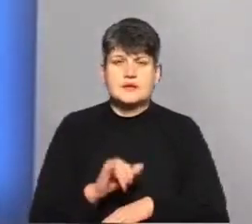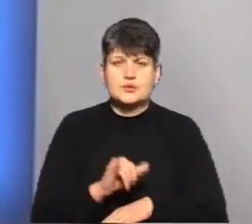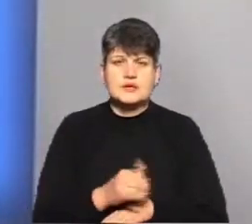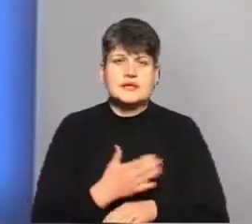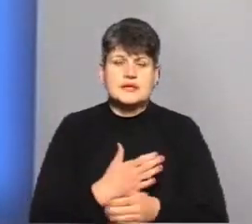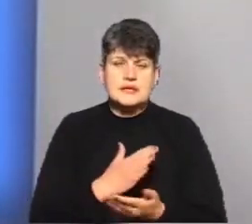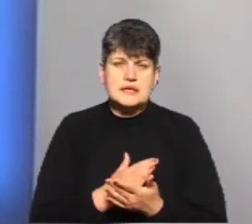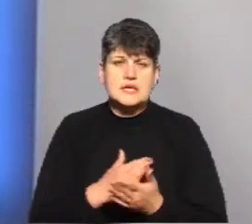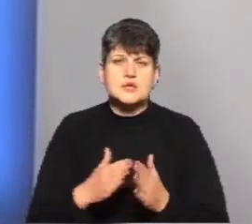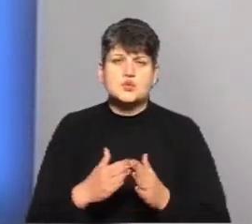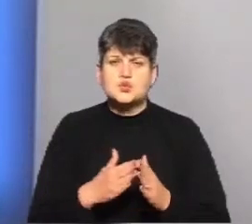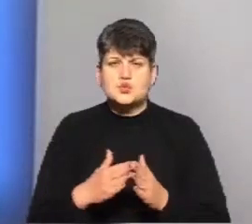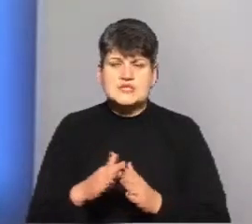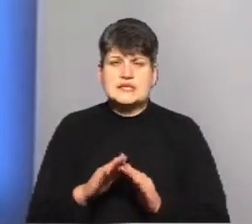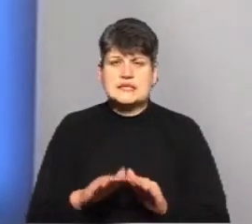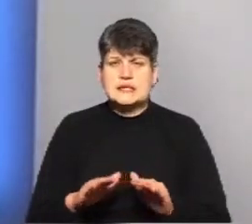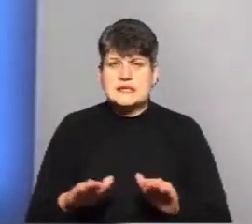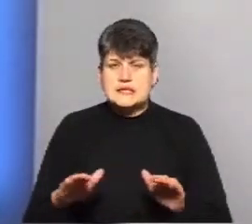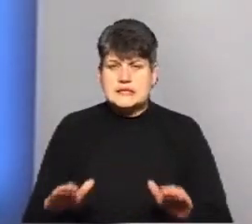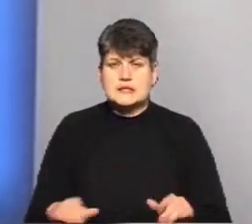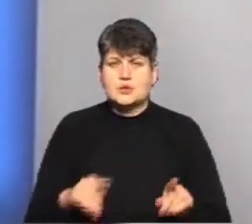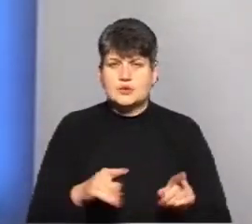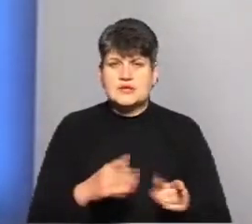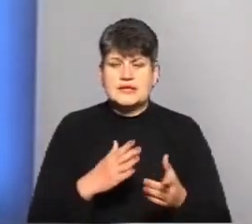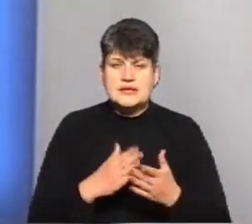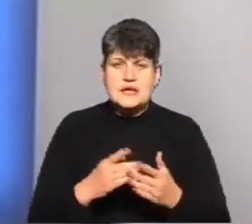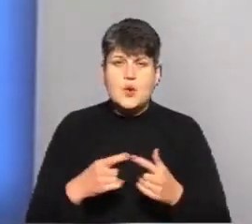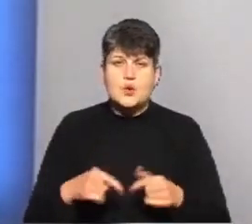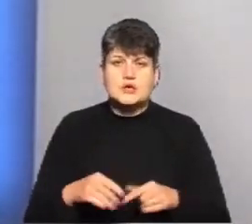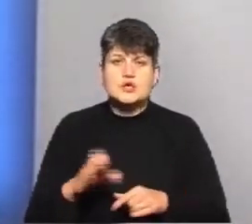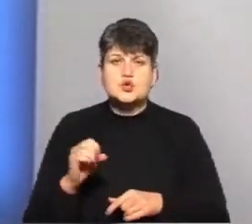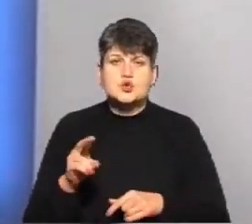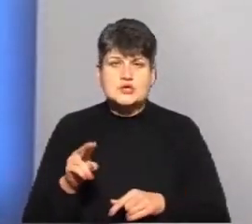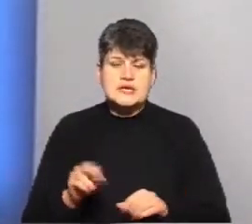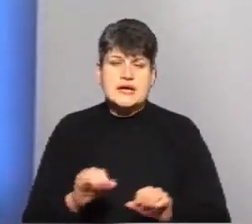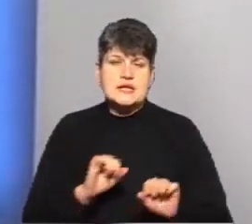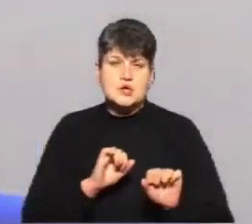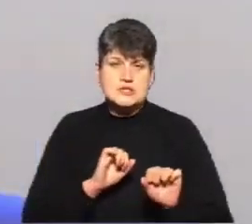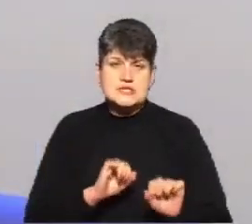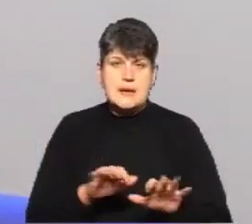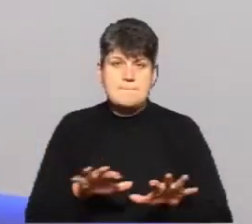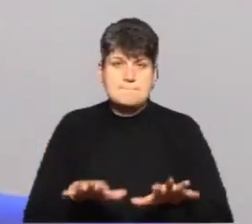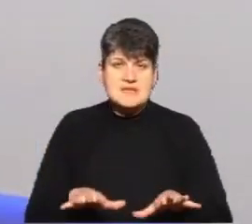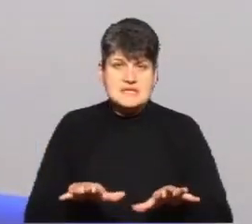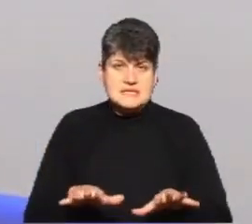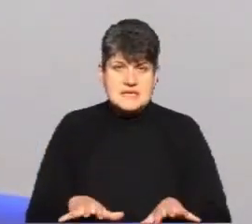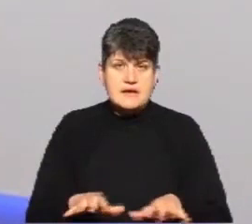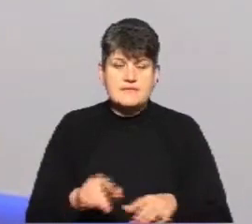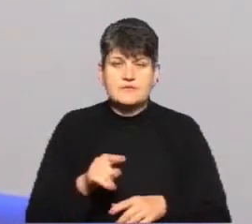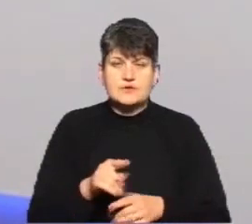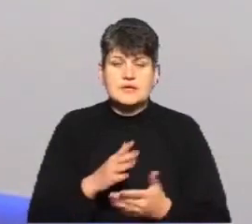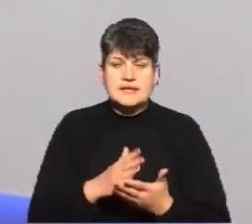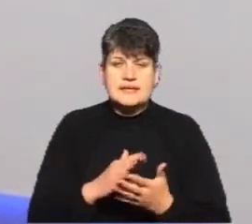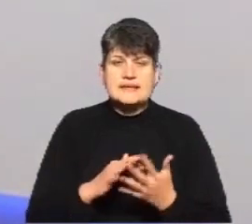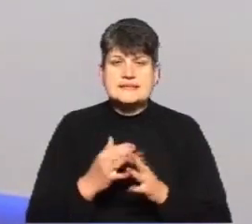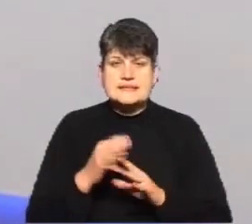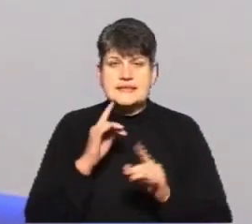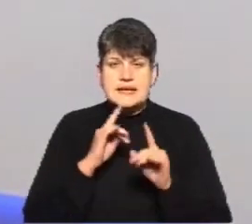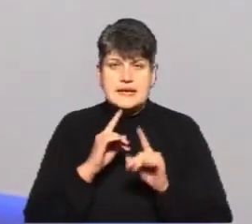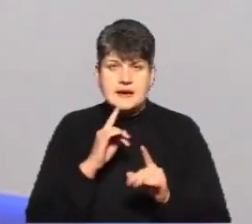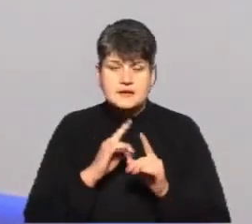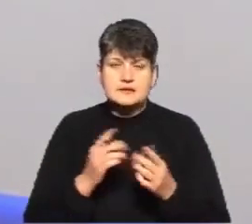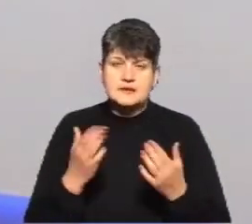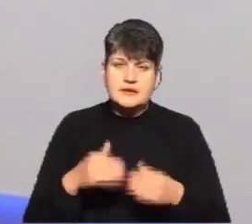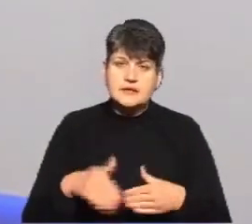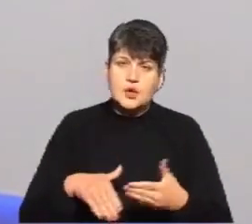діти, в них в кінці кінців є органи соціального захисту місцеві, в них є сільські ради. Тобто давайте допоможемо